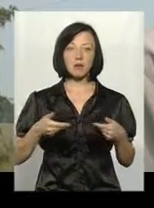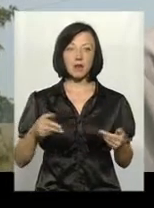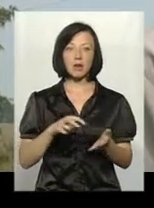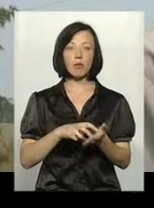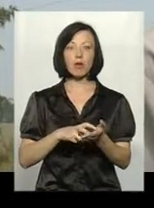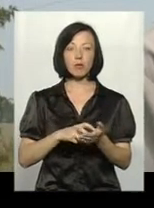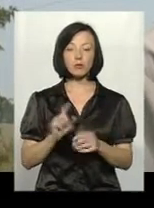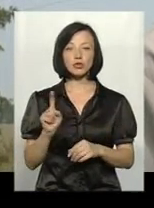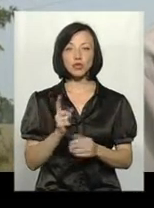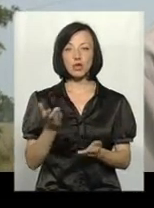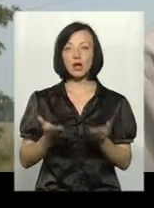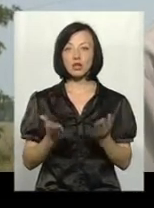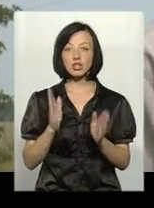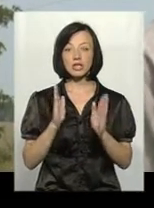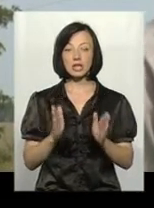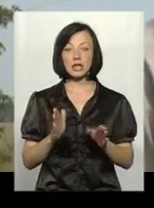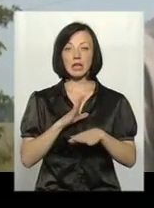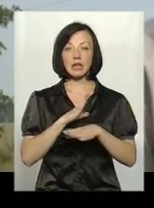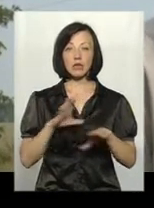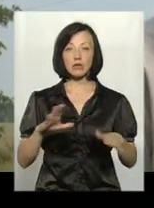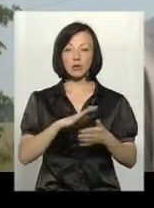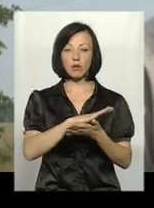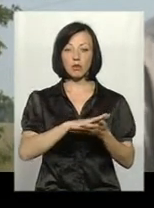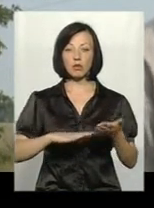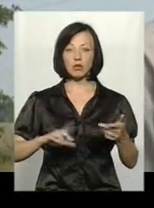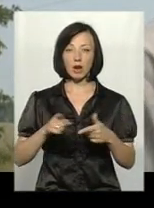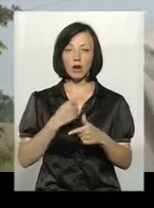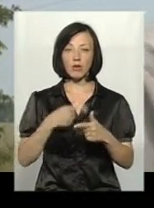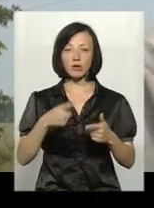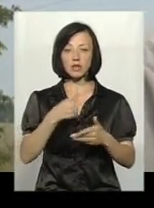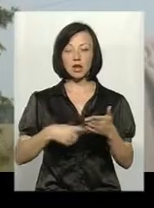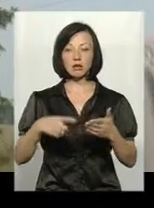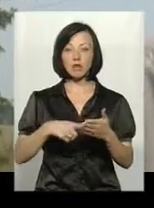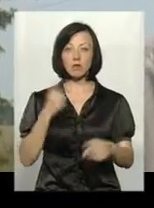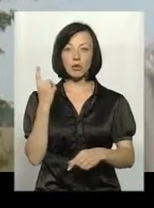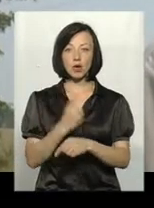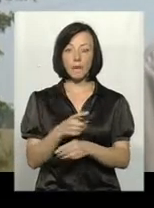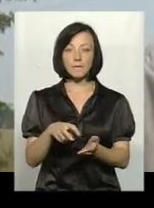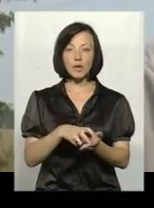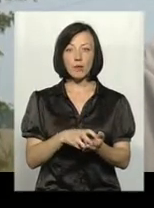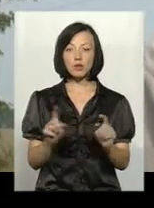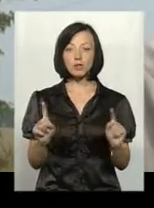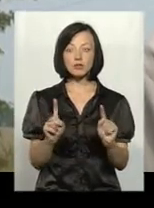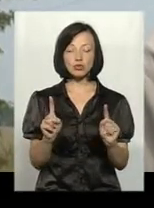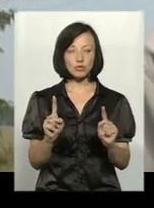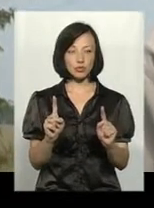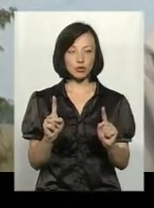боїмося, що якщо тільки не буде продовжено або скасований мораторій, то ми боїмося, що